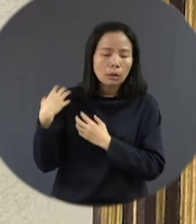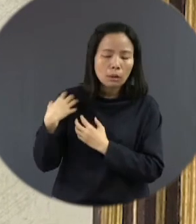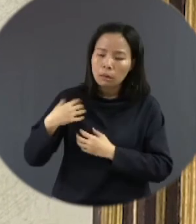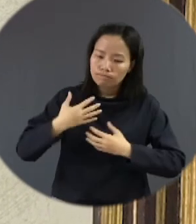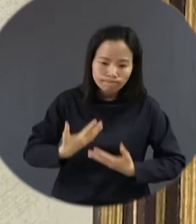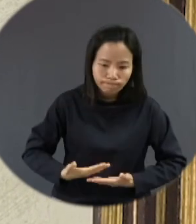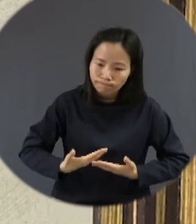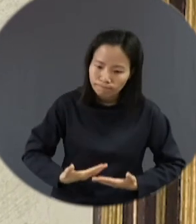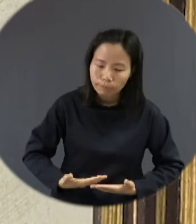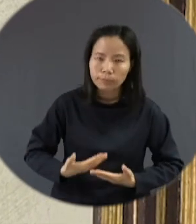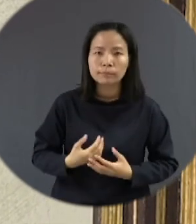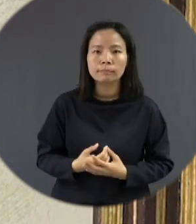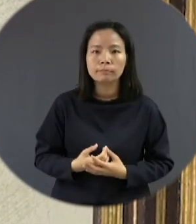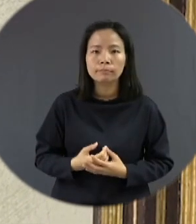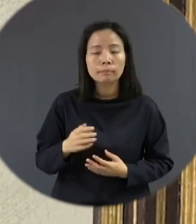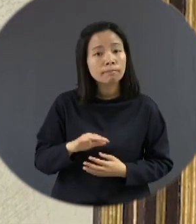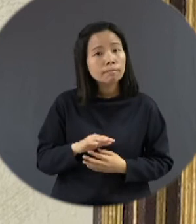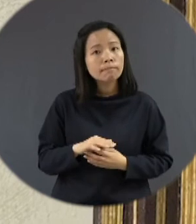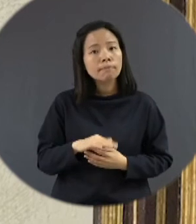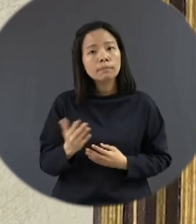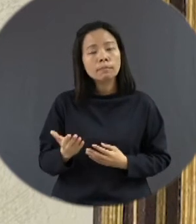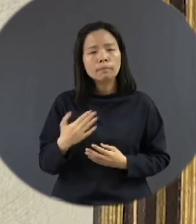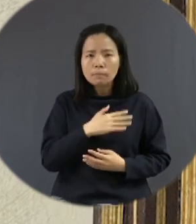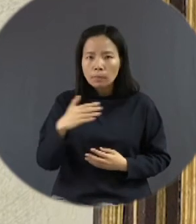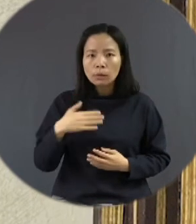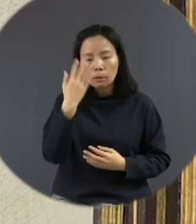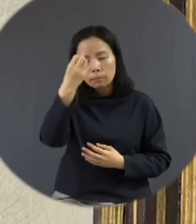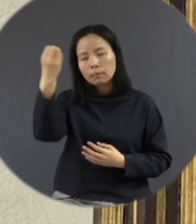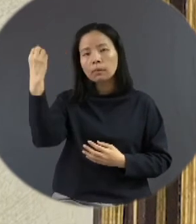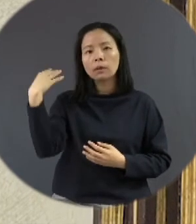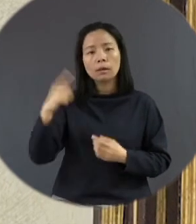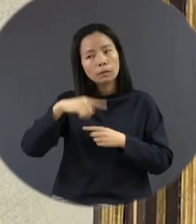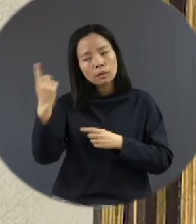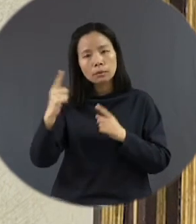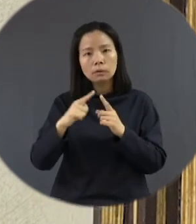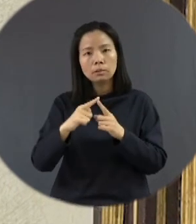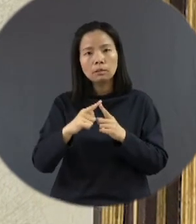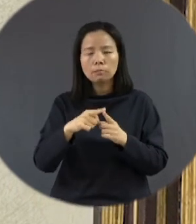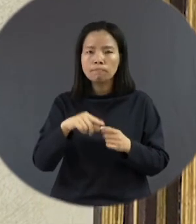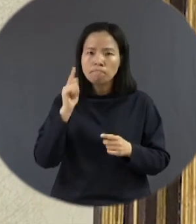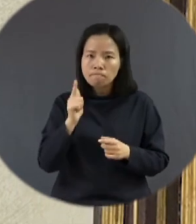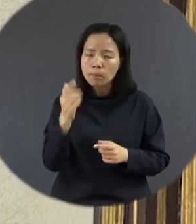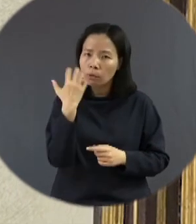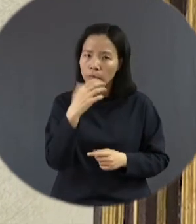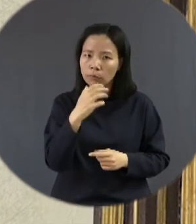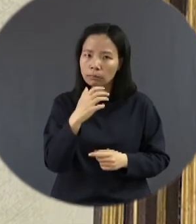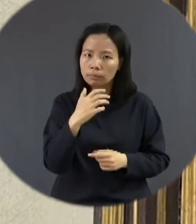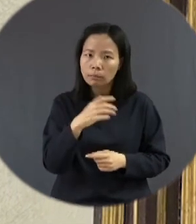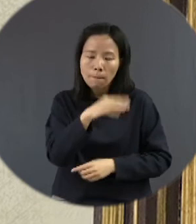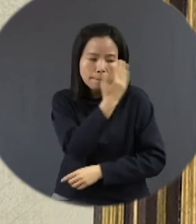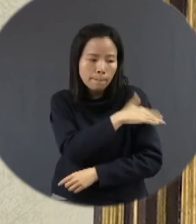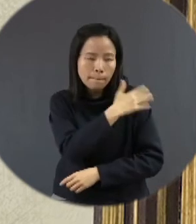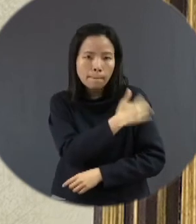重。 何时我们忘记了别人的痛苦，也忽略